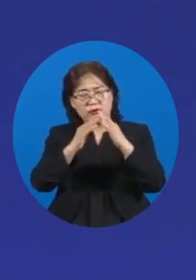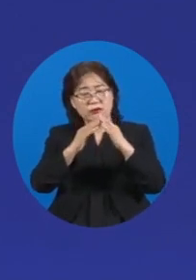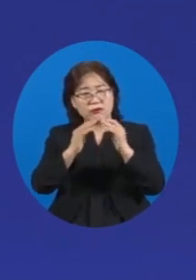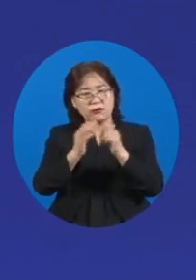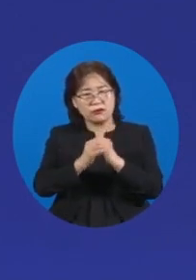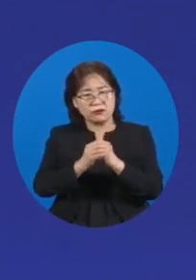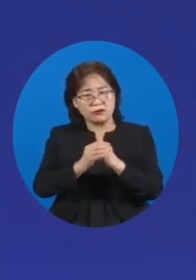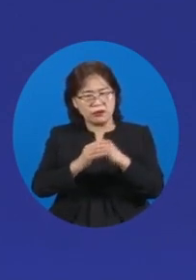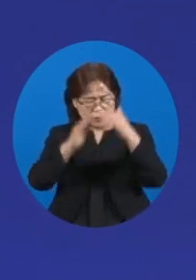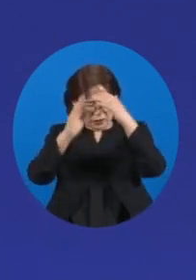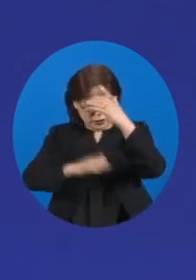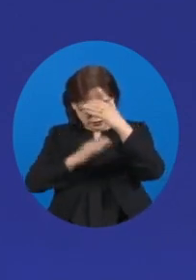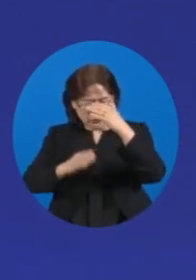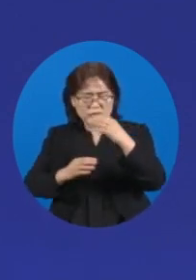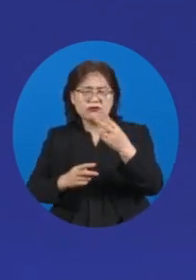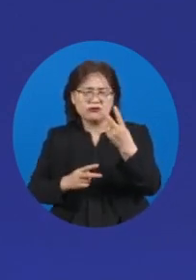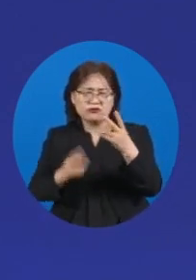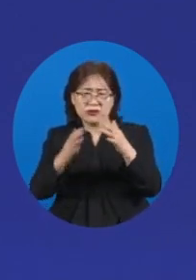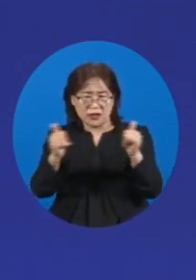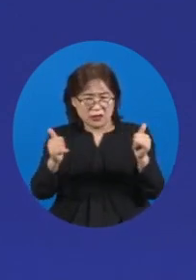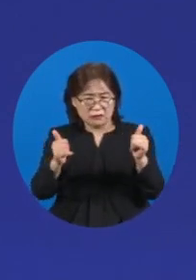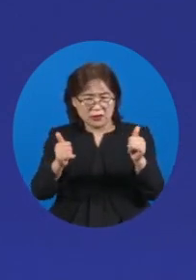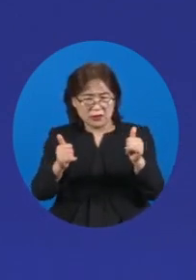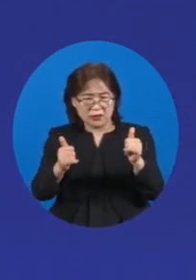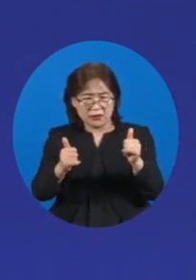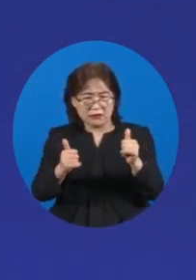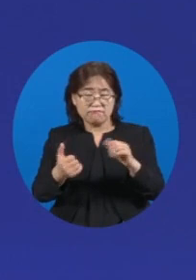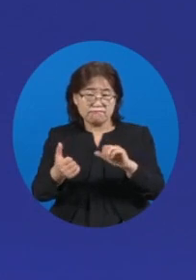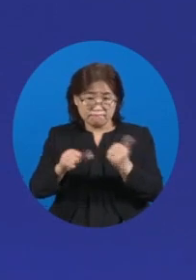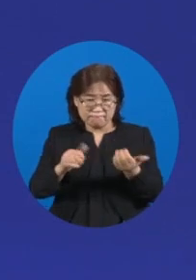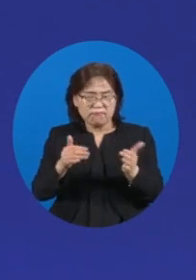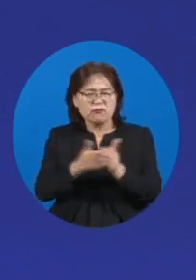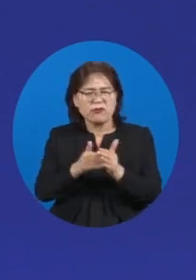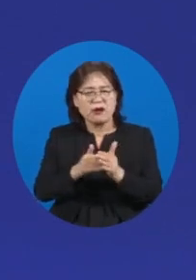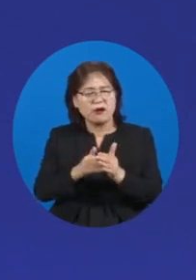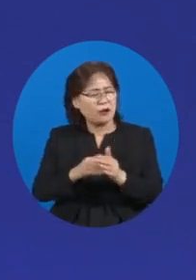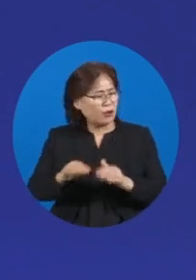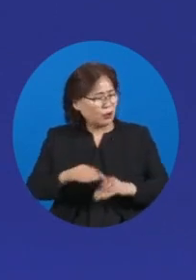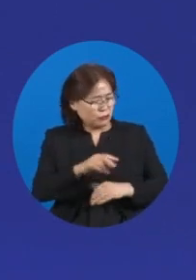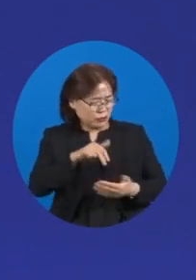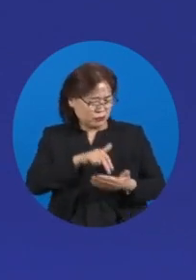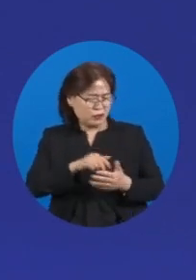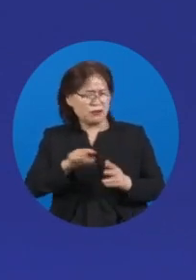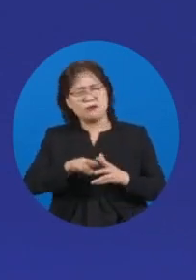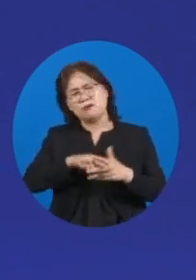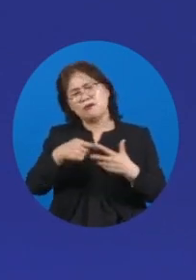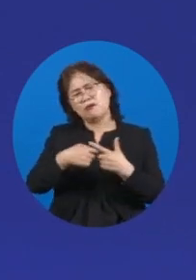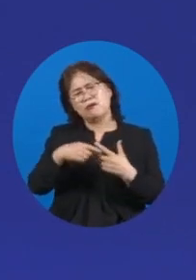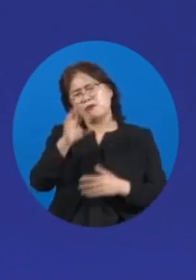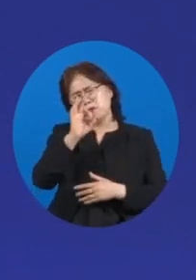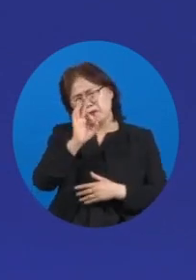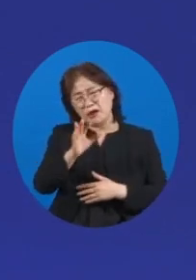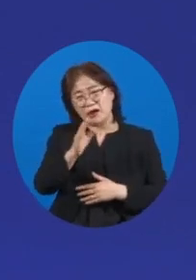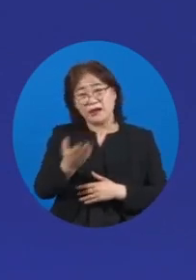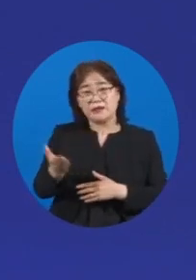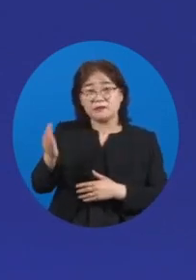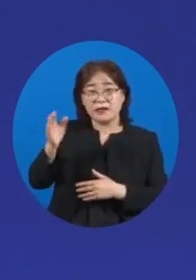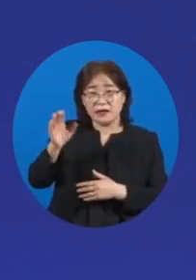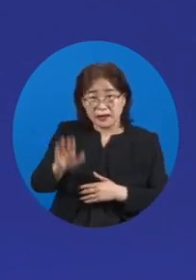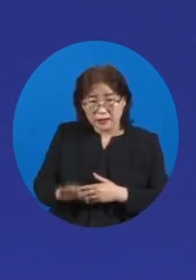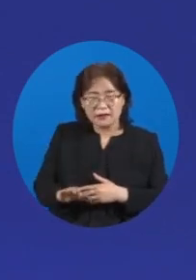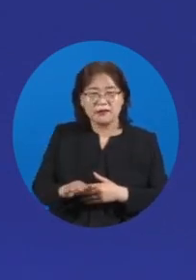너무 마음이 아팠어요 사실 우리를 이해가 안되요 우리 입장에서는 이해가 안됩니다 그렇지만